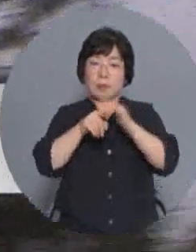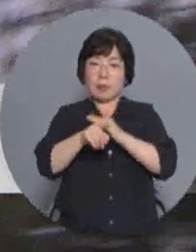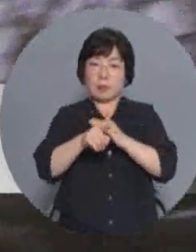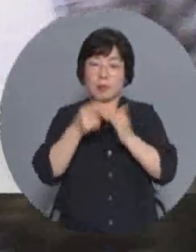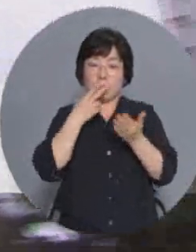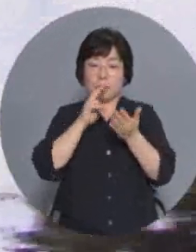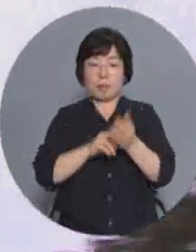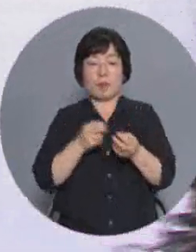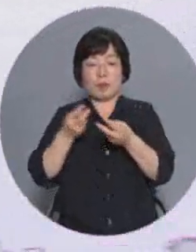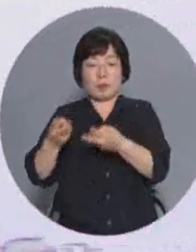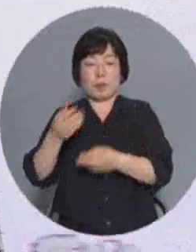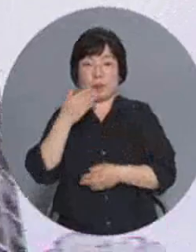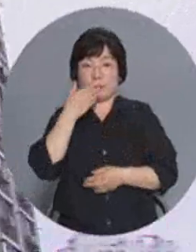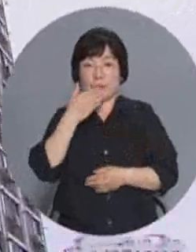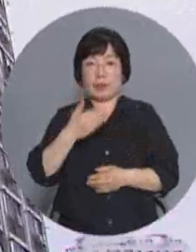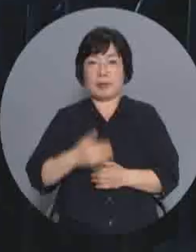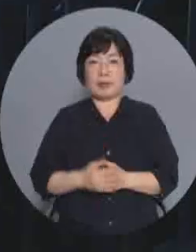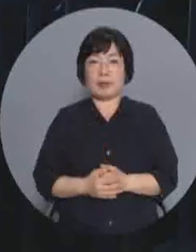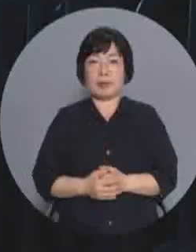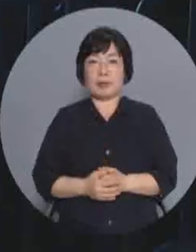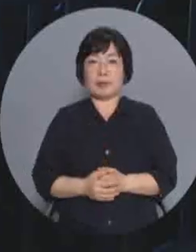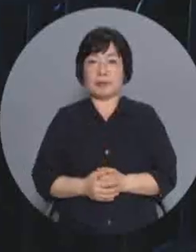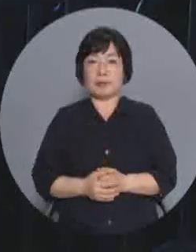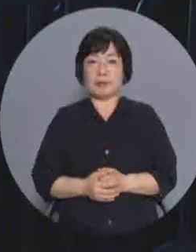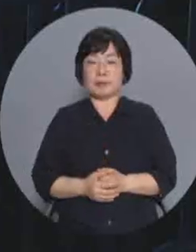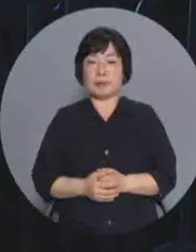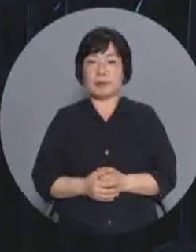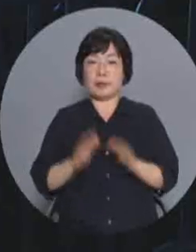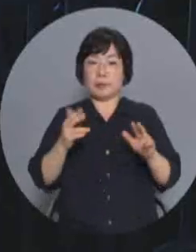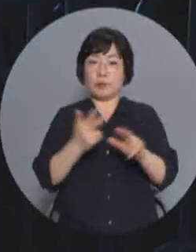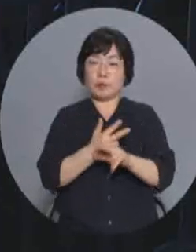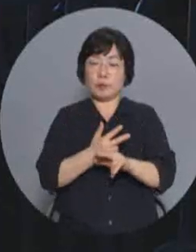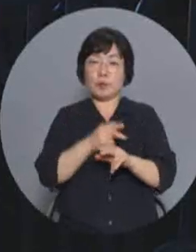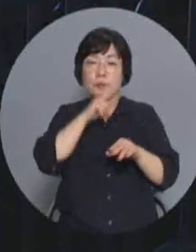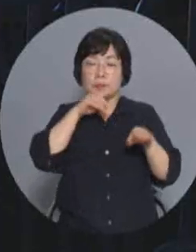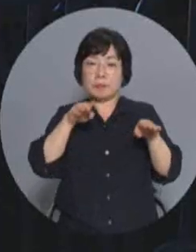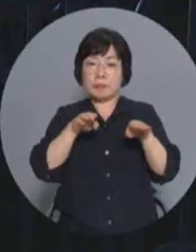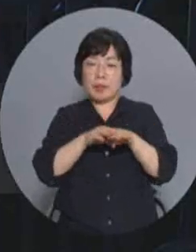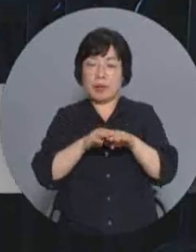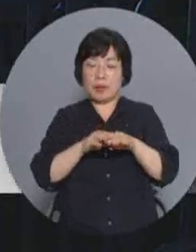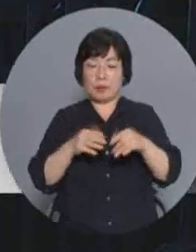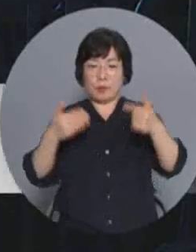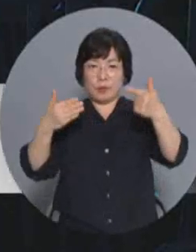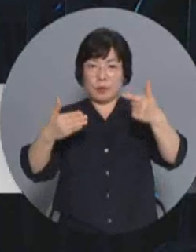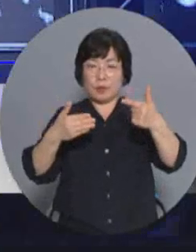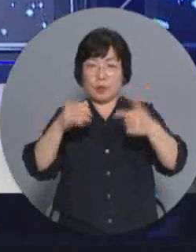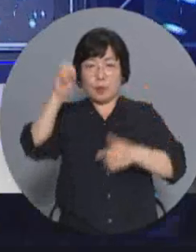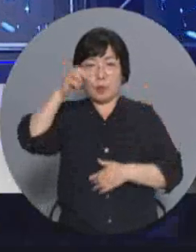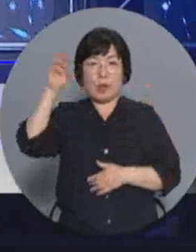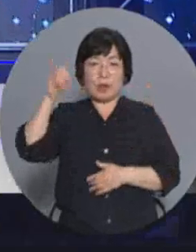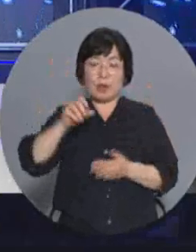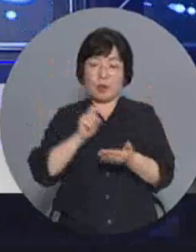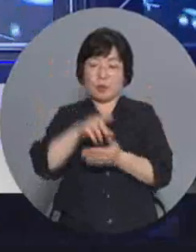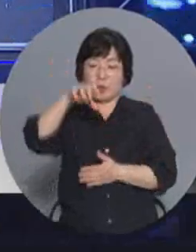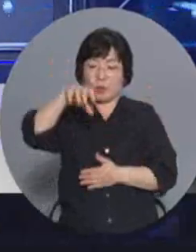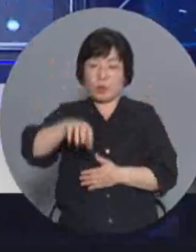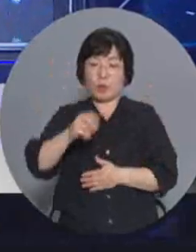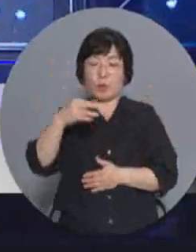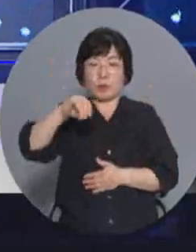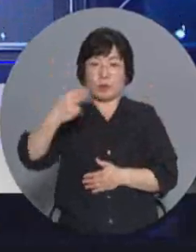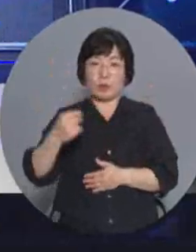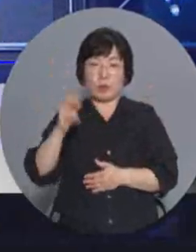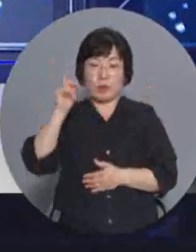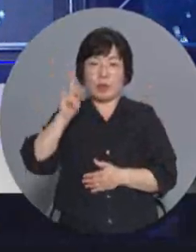우편으로 신청하면 됩니다 이번 주 일요일이죠 9일 저녁 광양 공선 운동장에서 포스코 케팝